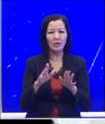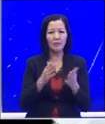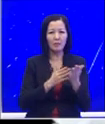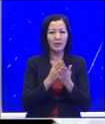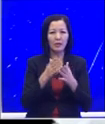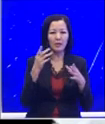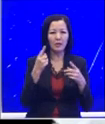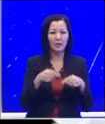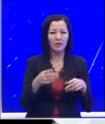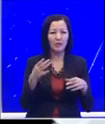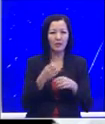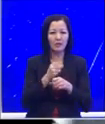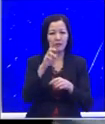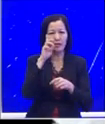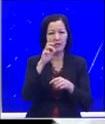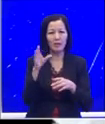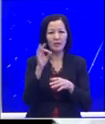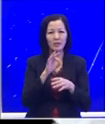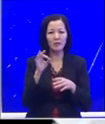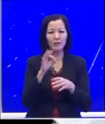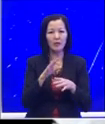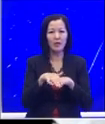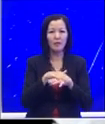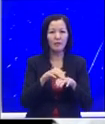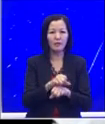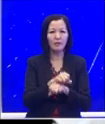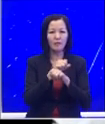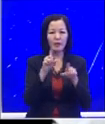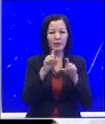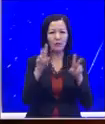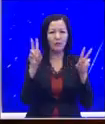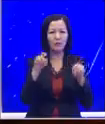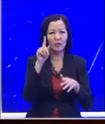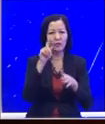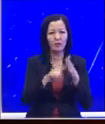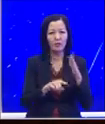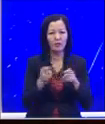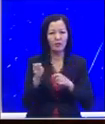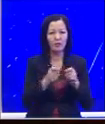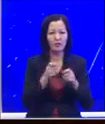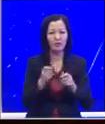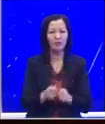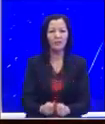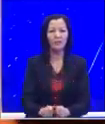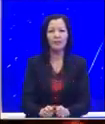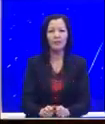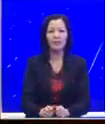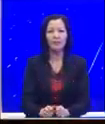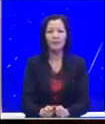кризис в стране. С октября в Ираке не утихают массовые демонстрации под лозунгами недоверия нынешним властям.